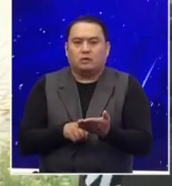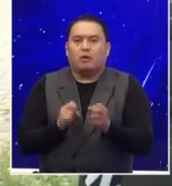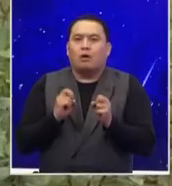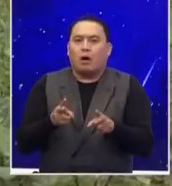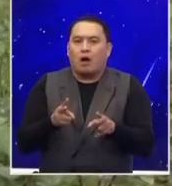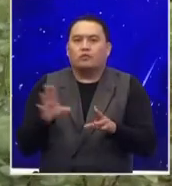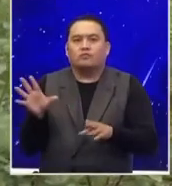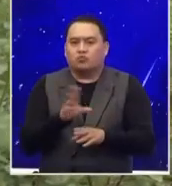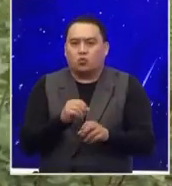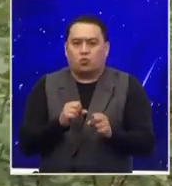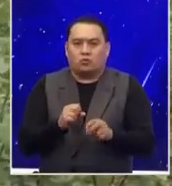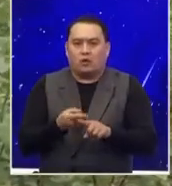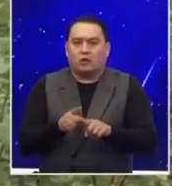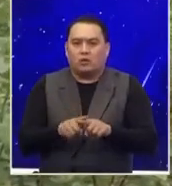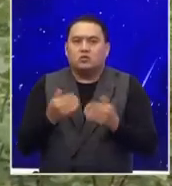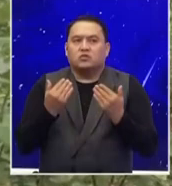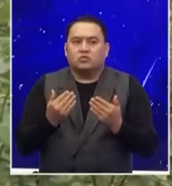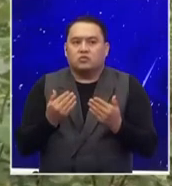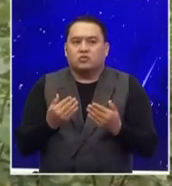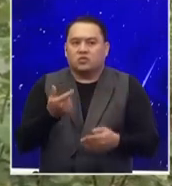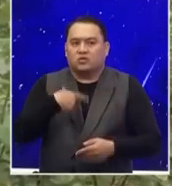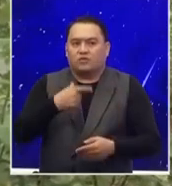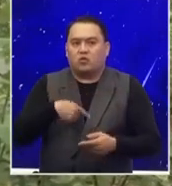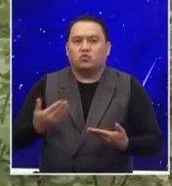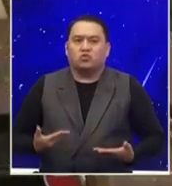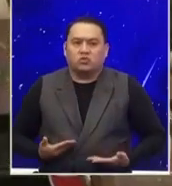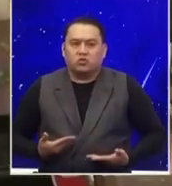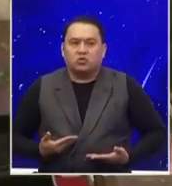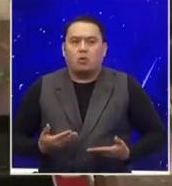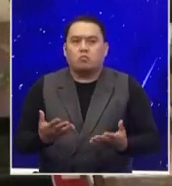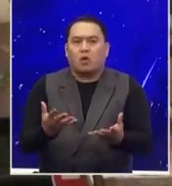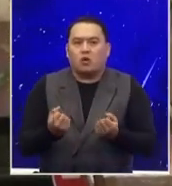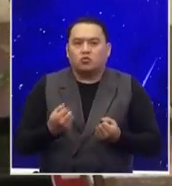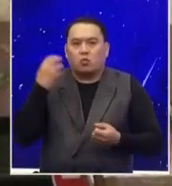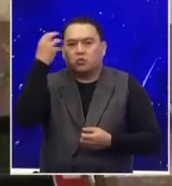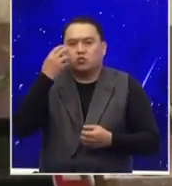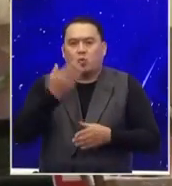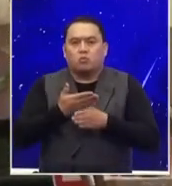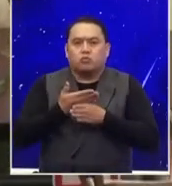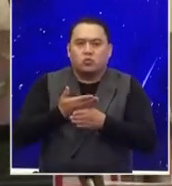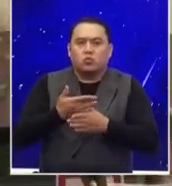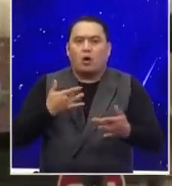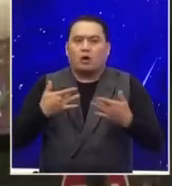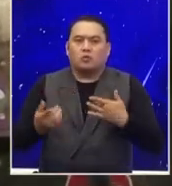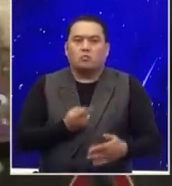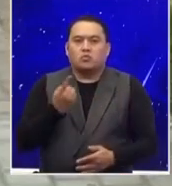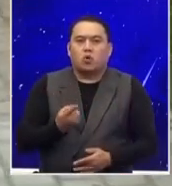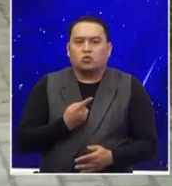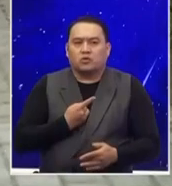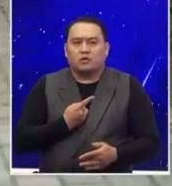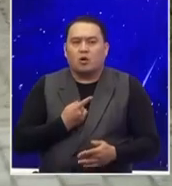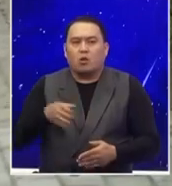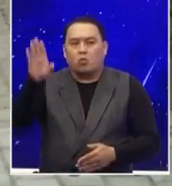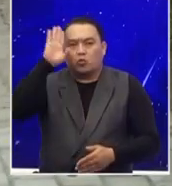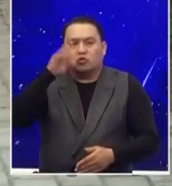все гладко? Сейчас Александр Никитенко налаживает собственную жизнь. Он получил помощь психолога и занялся актерским мастерством в театре.